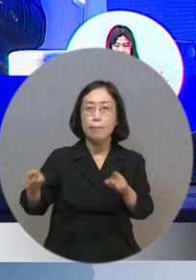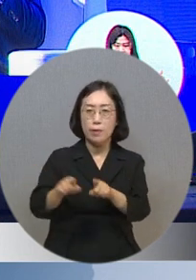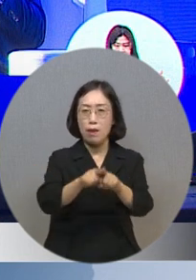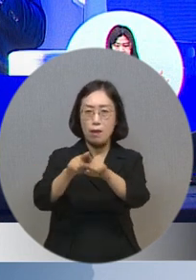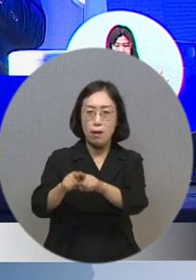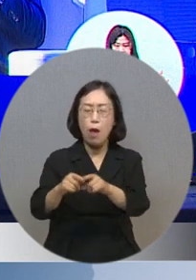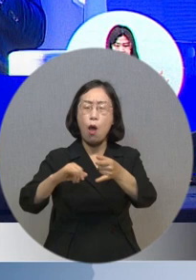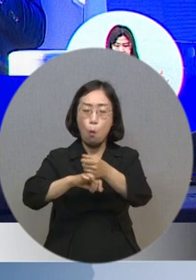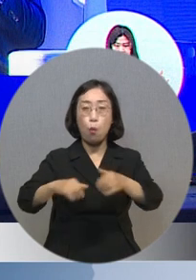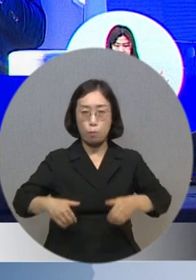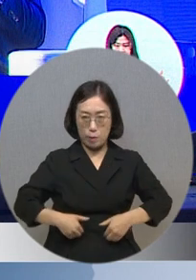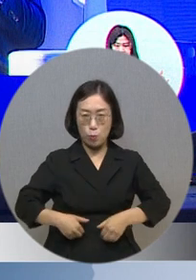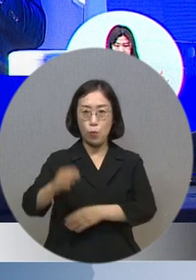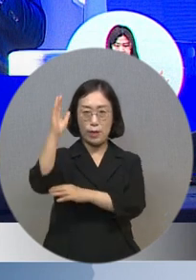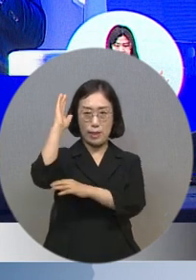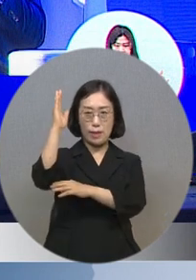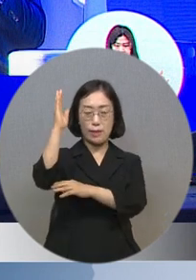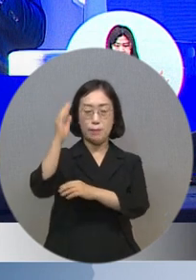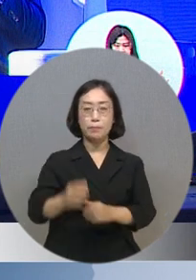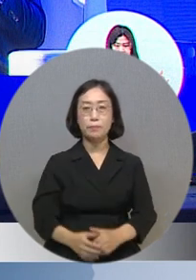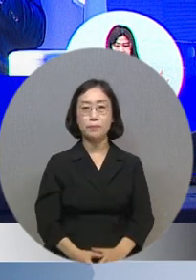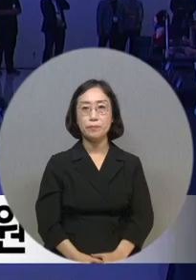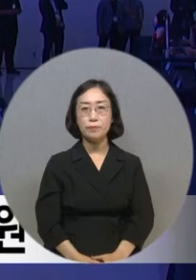전했는데요. 정유정 기자입니다.